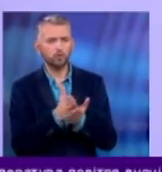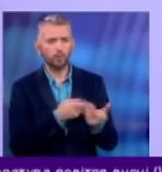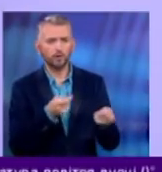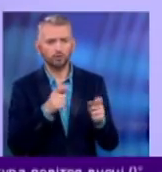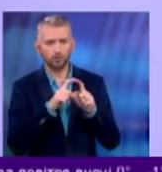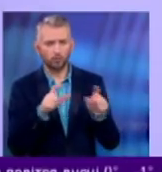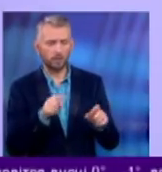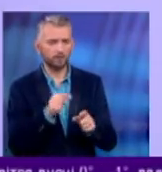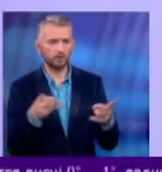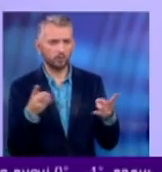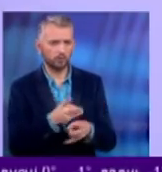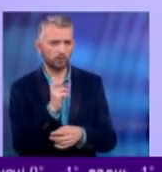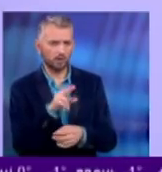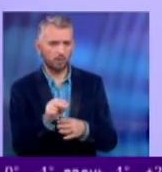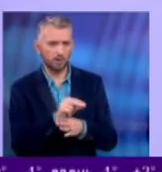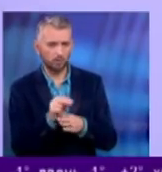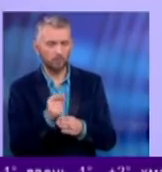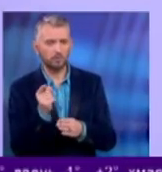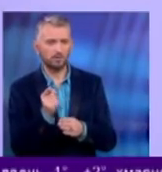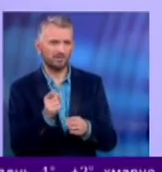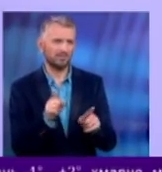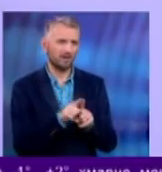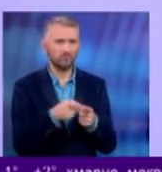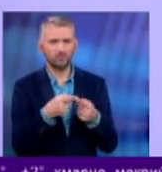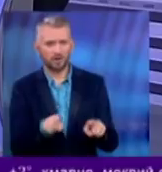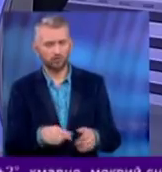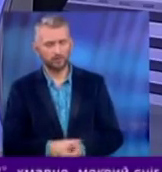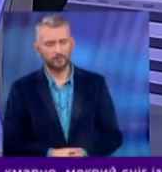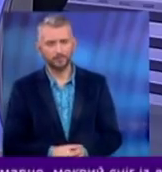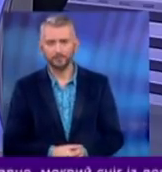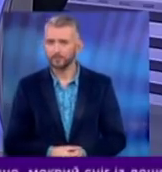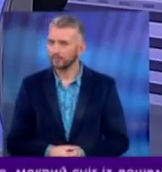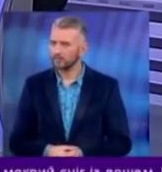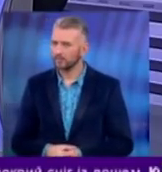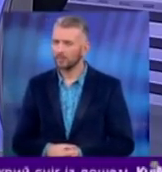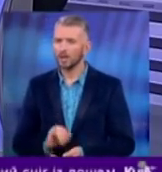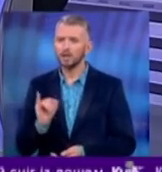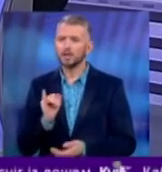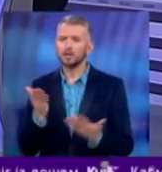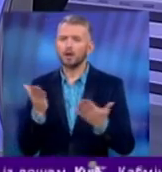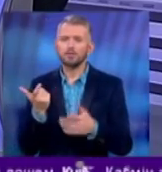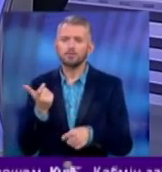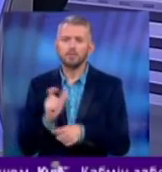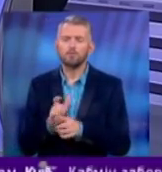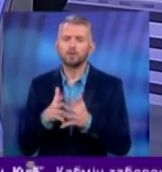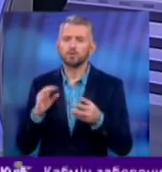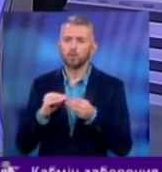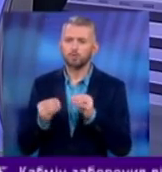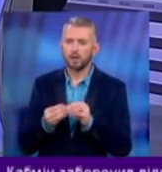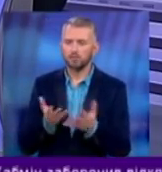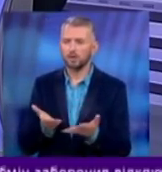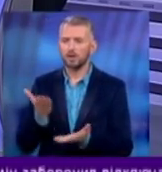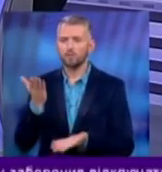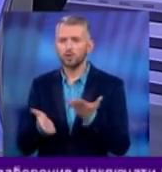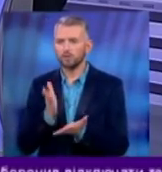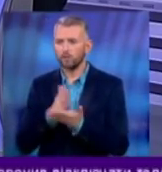вони потребують капітального ремонту в тому чи іншому вигляді. Угу. І які найбільші проблеми спостерігаються? Можливо, вже є